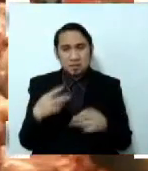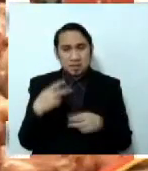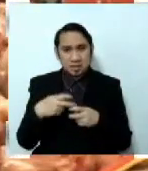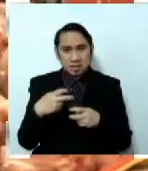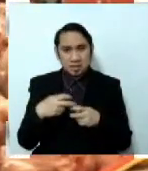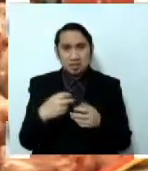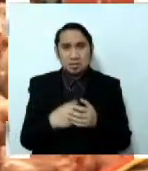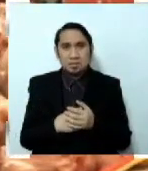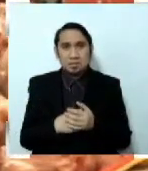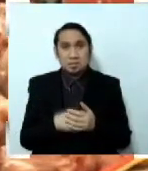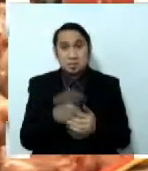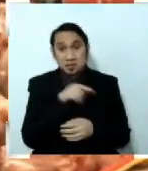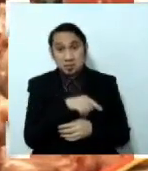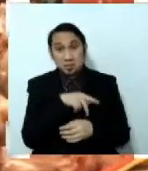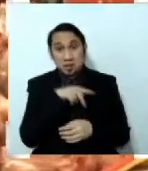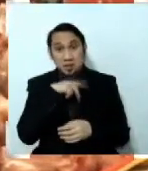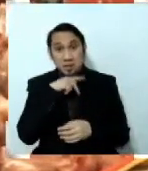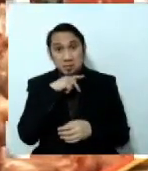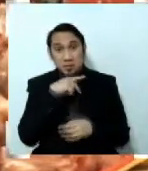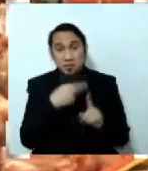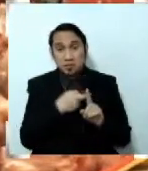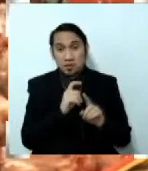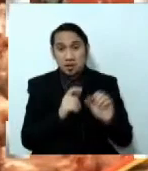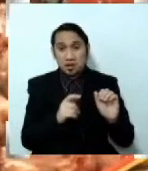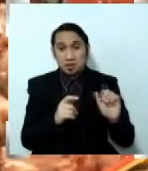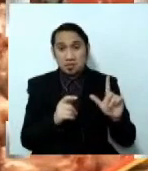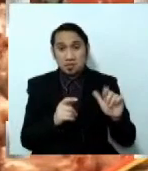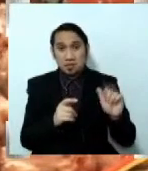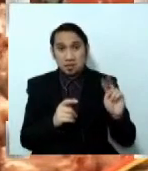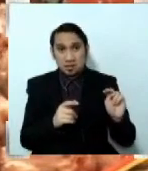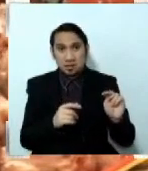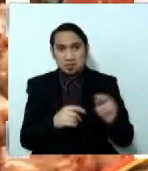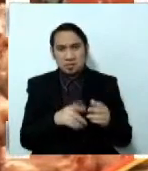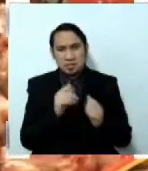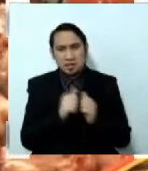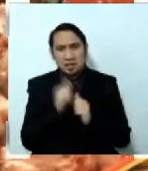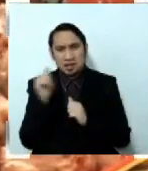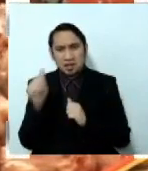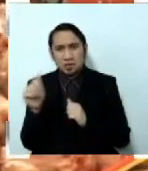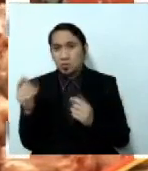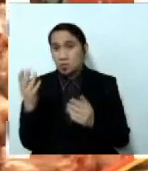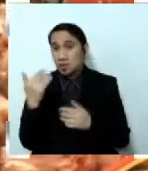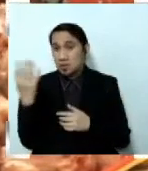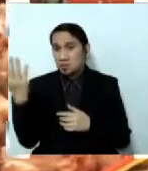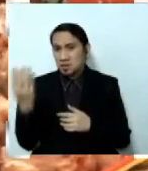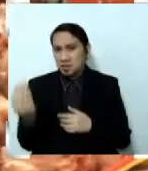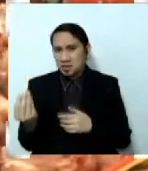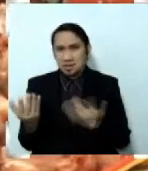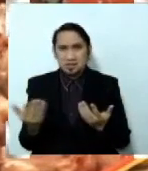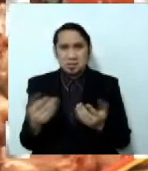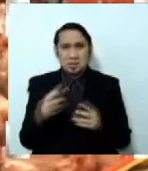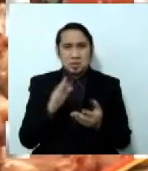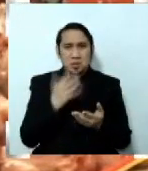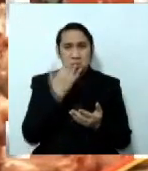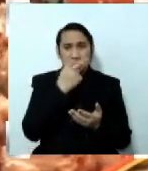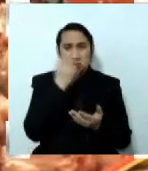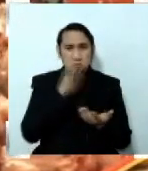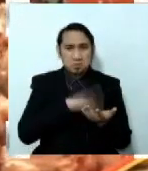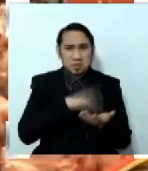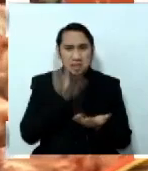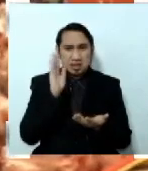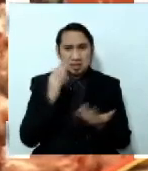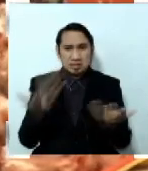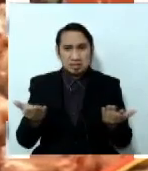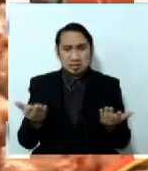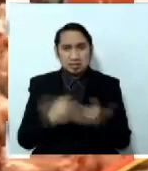to. Bakit ang layo, sir? Meron dito sa Batangas? Mayroon din dito. Eh, mataas pa nga eh.